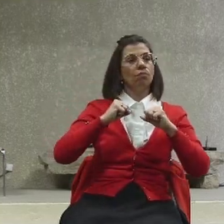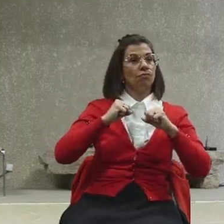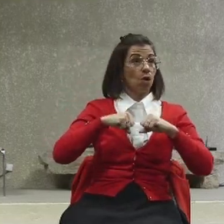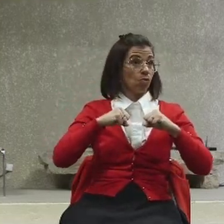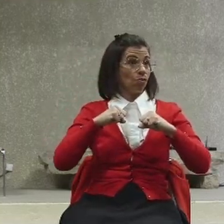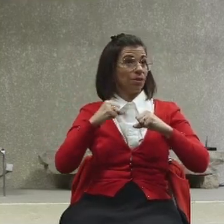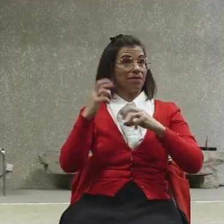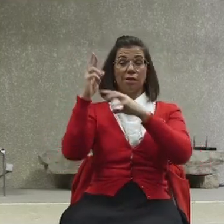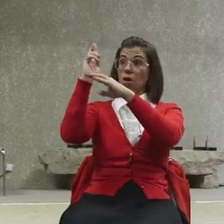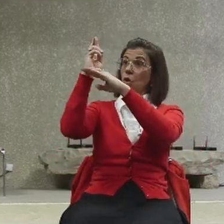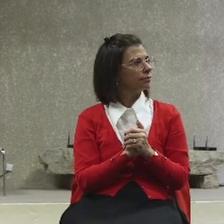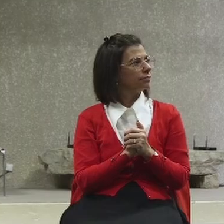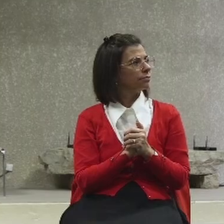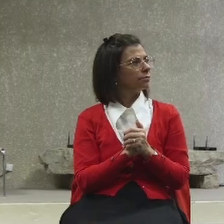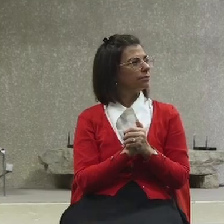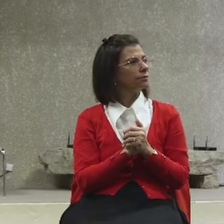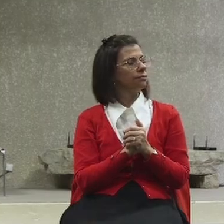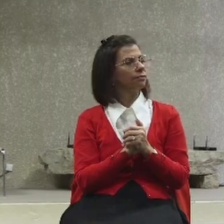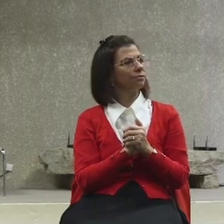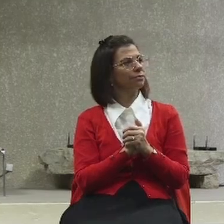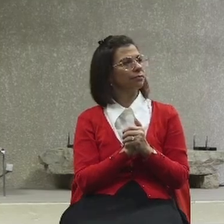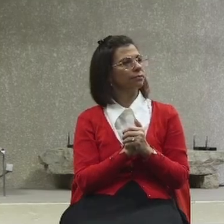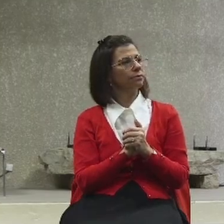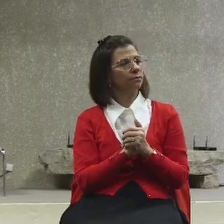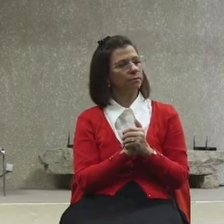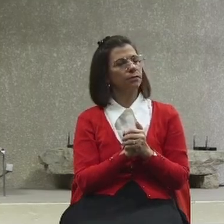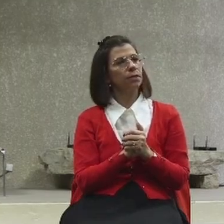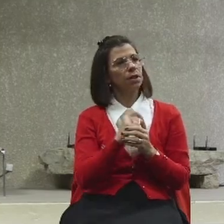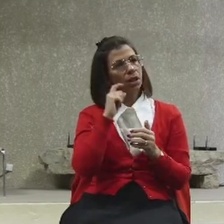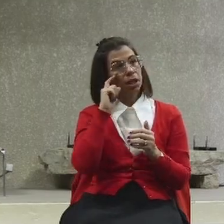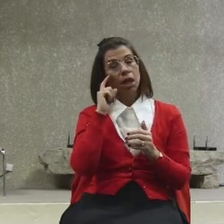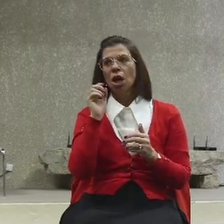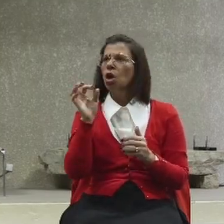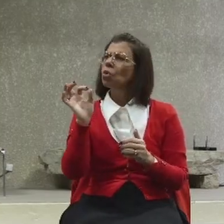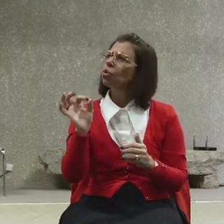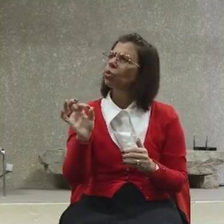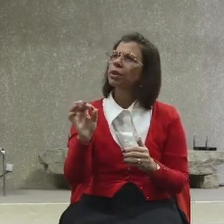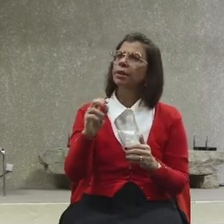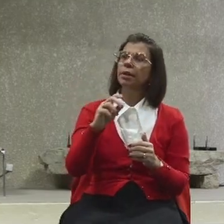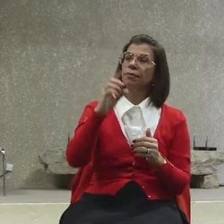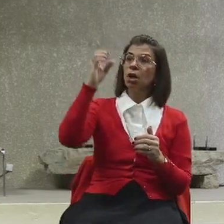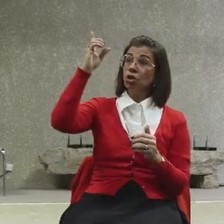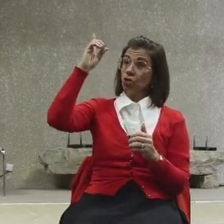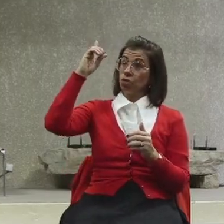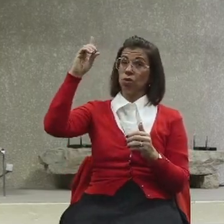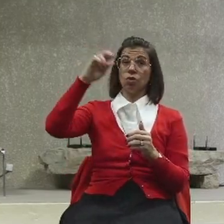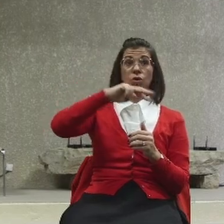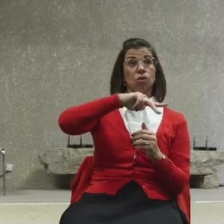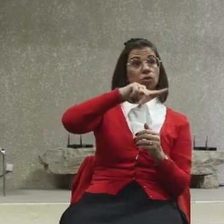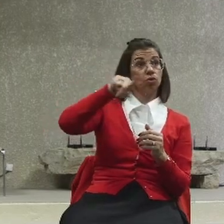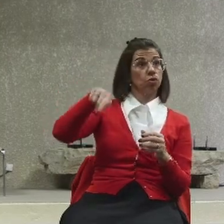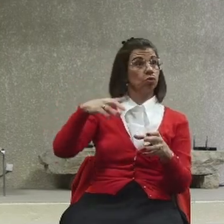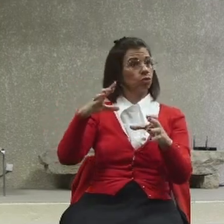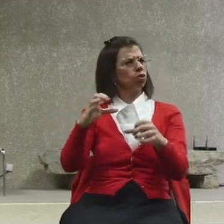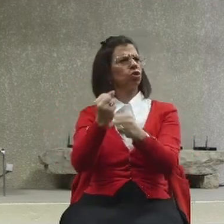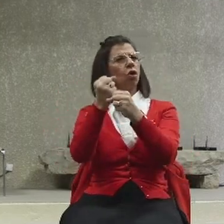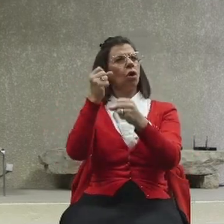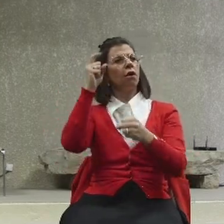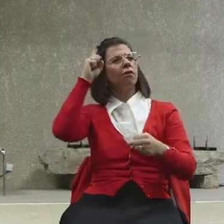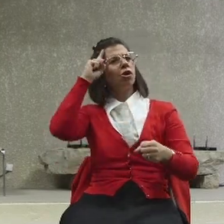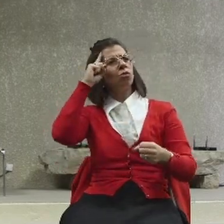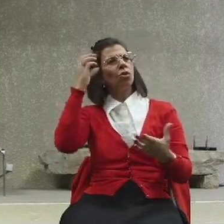Entre-temps, il y a eu la croix, la mort et la résurrection. Et être en Christ, en lui. Lisez Éphésiens avec tous les